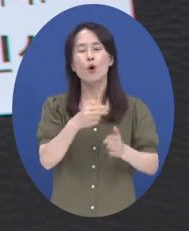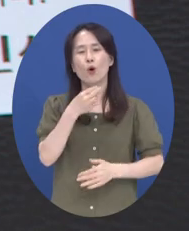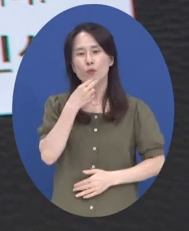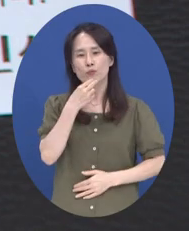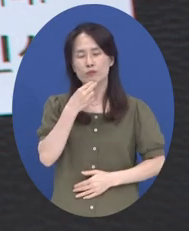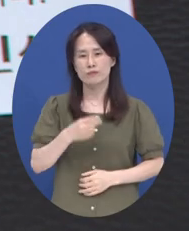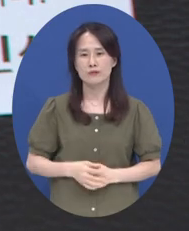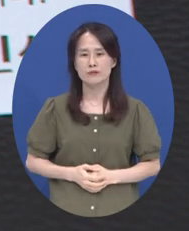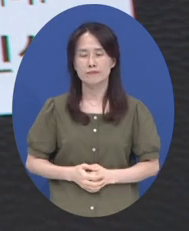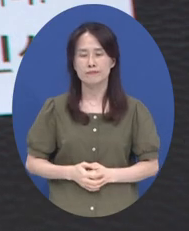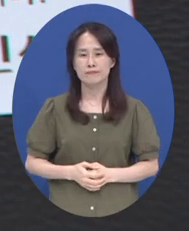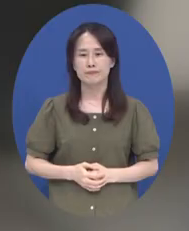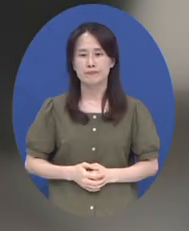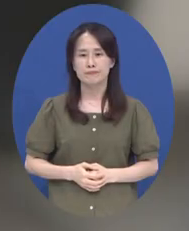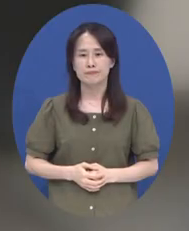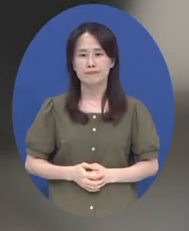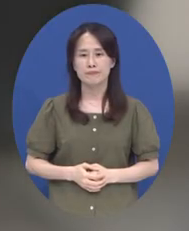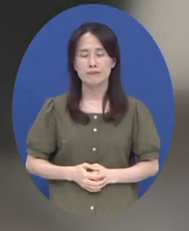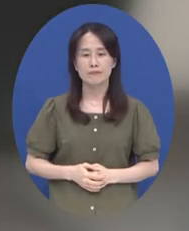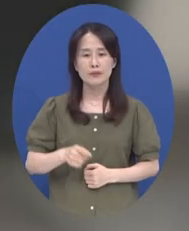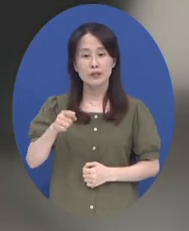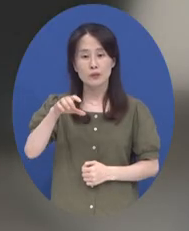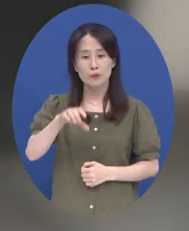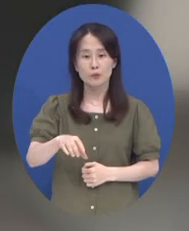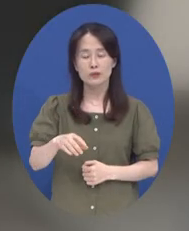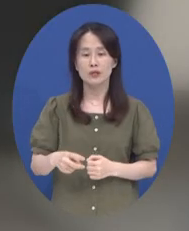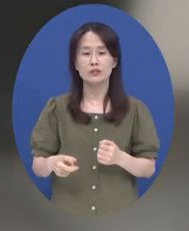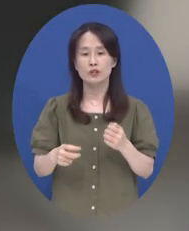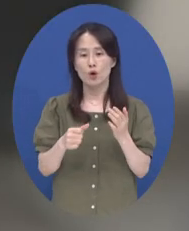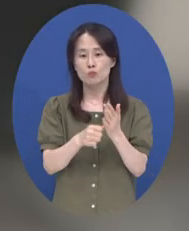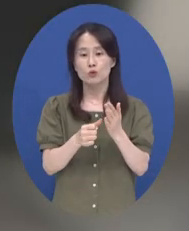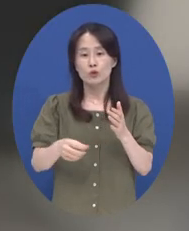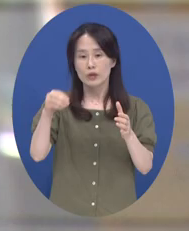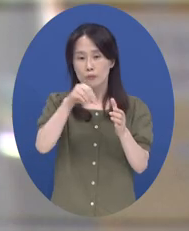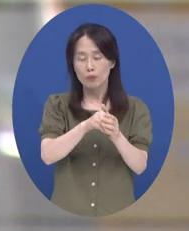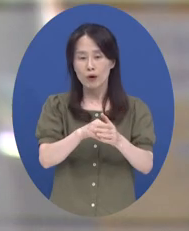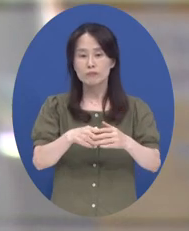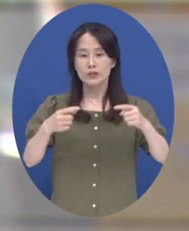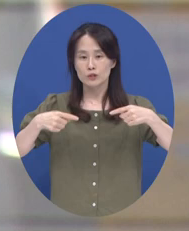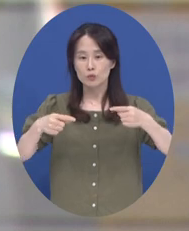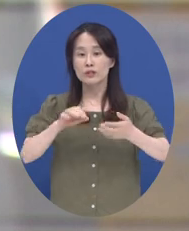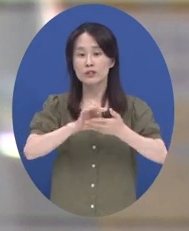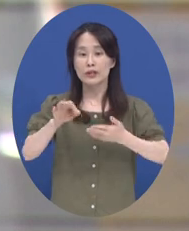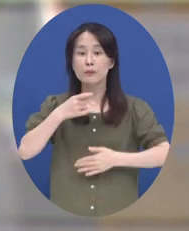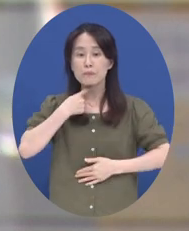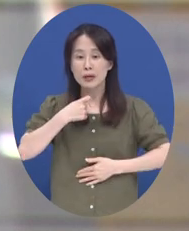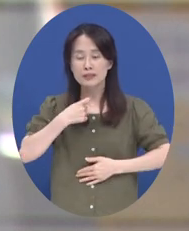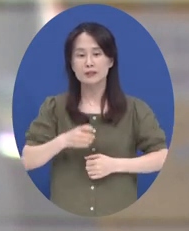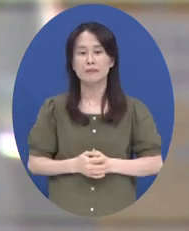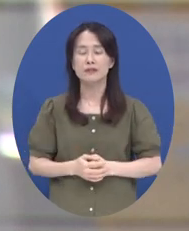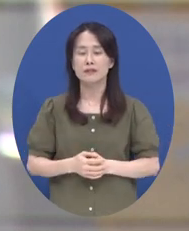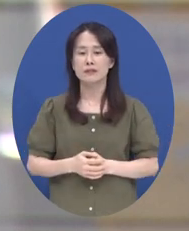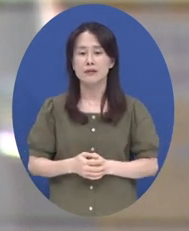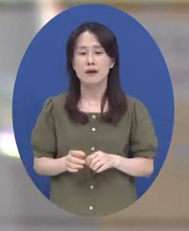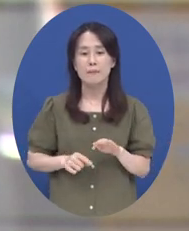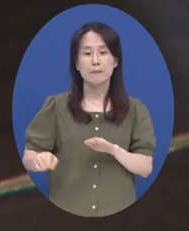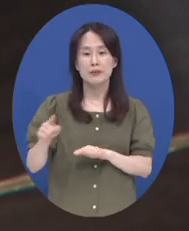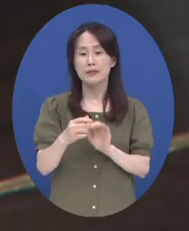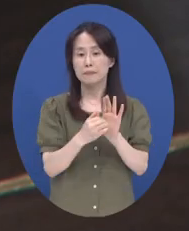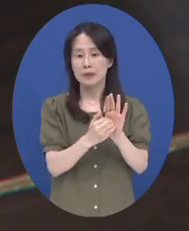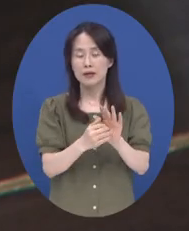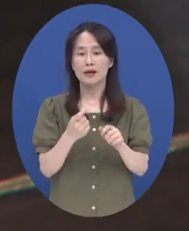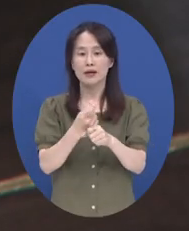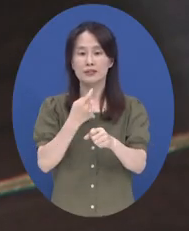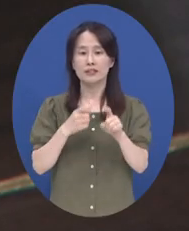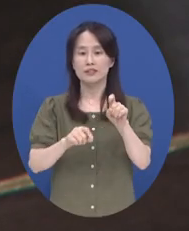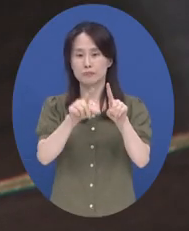풀이가 며 집니다 이곳에서도 이 성분이 함유된 감열지 를 사용했지만 경기도 의 선제적 조치 에 따라 지난해